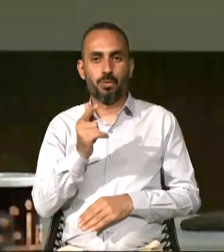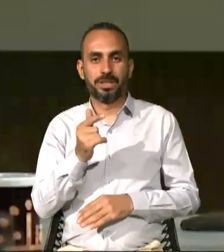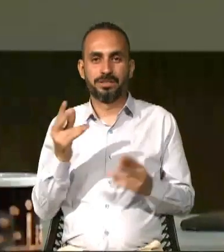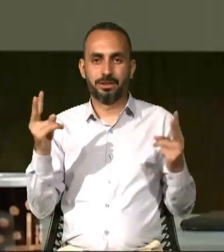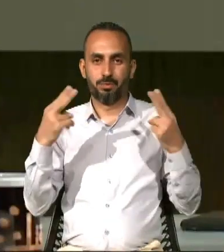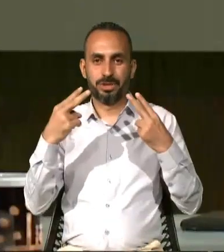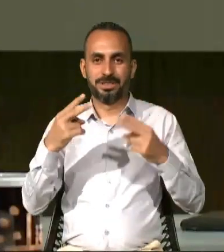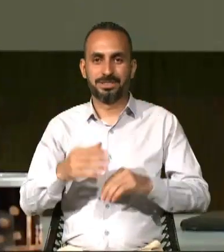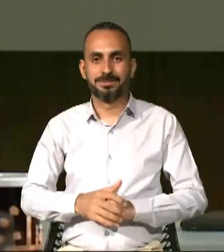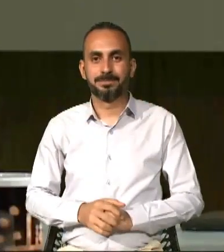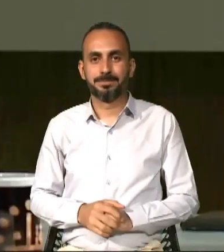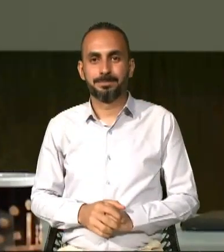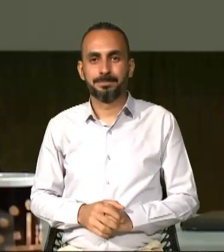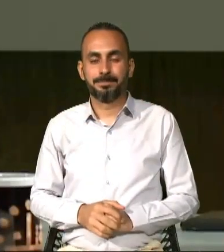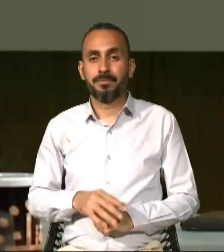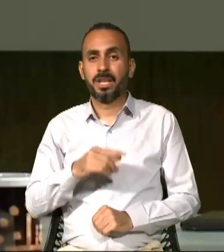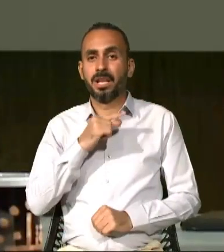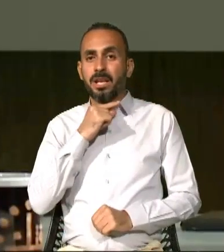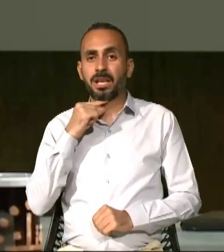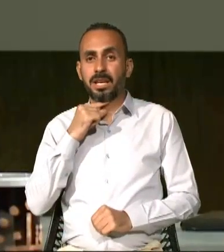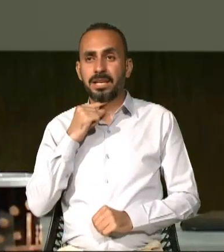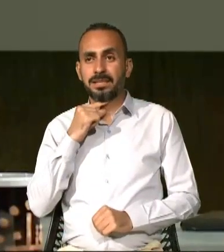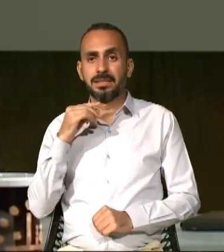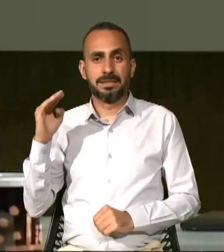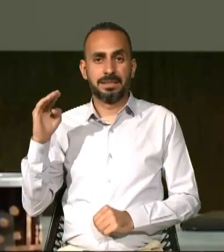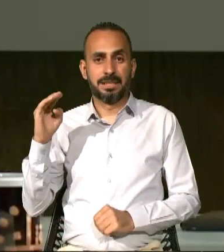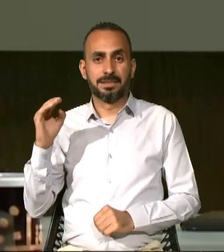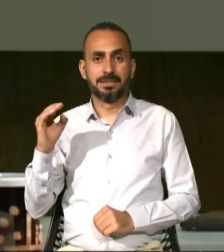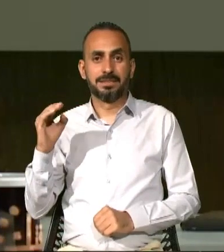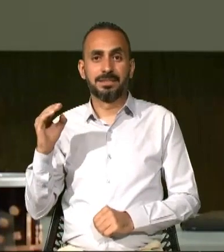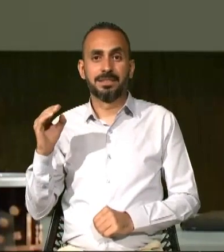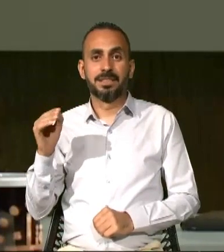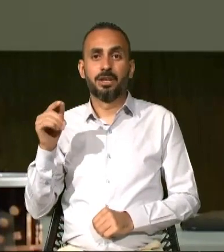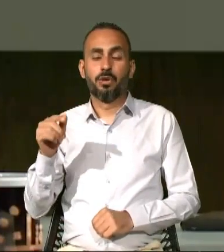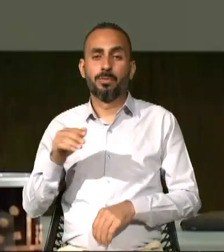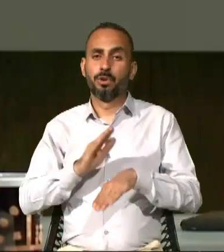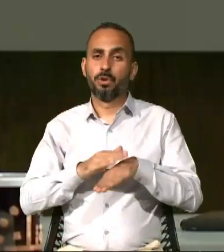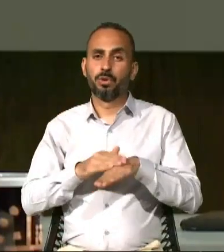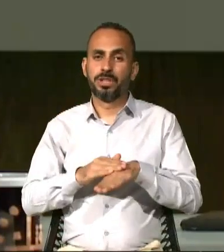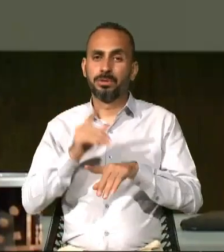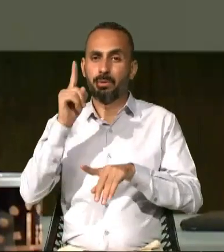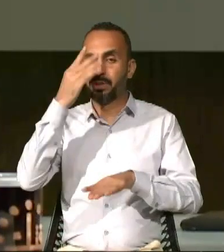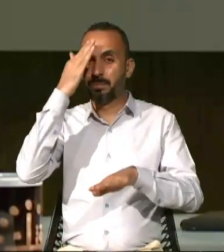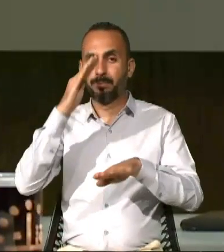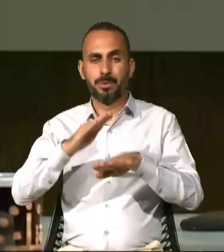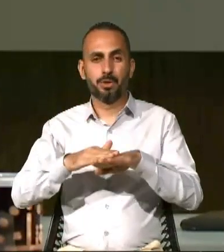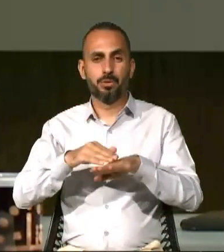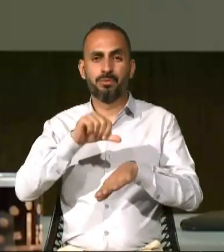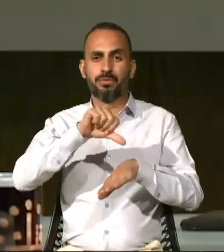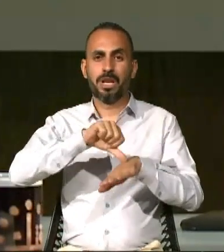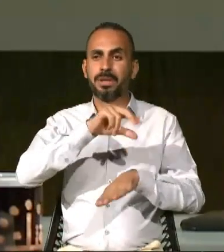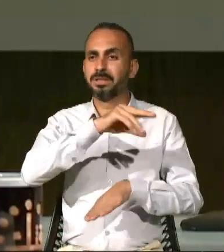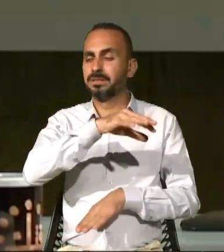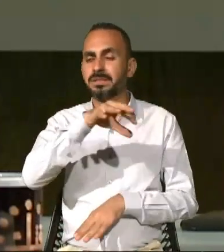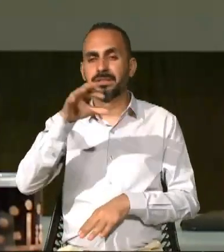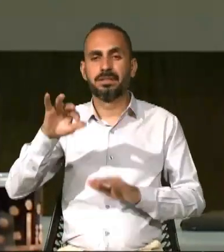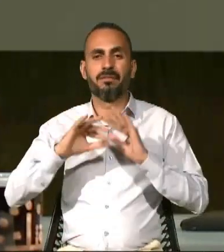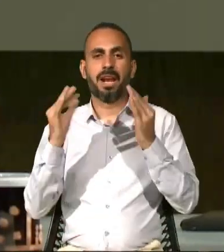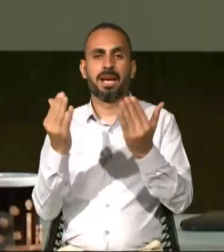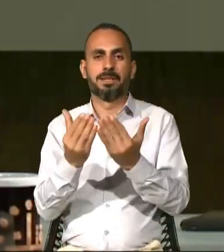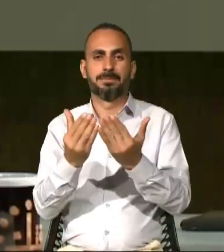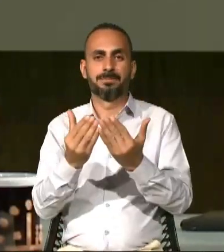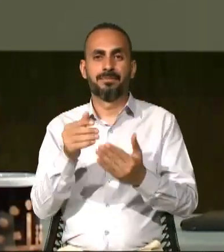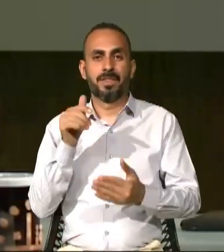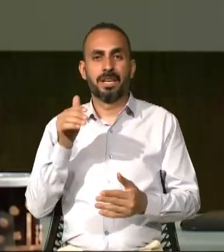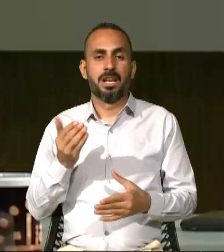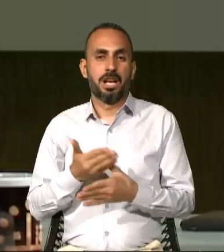القسيس جرجس من خدام الجمال اللي ربنا بيستخدمهم في نهضات كتيره قوي يعني حول العالم، عشان كده